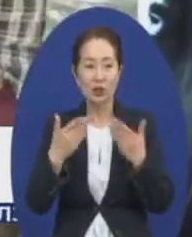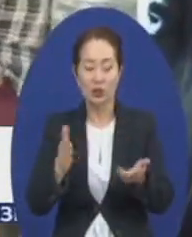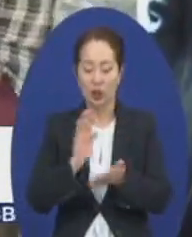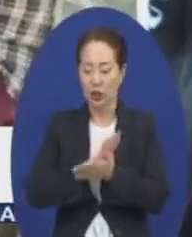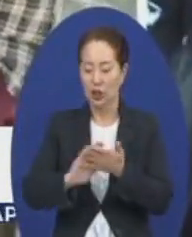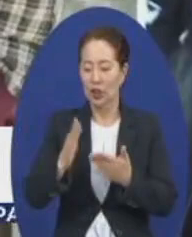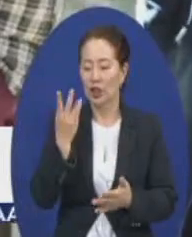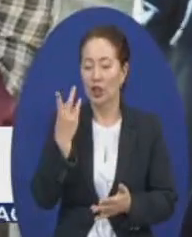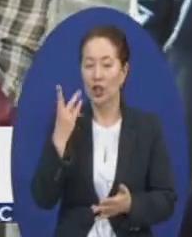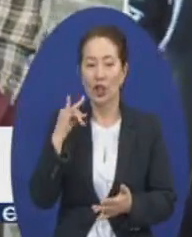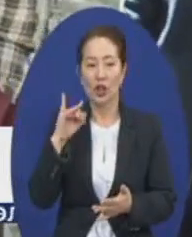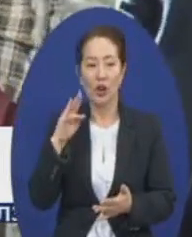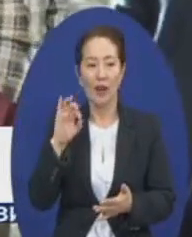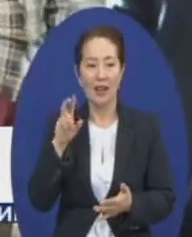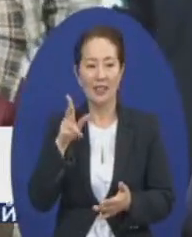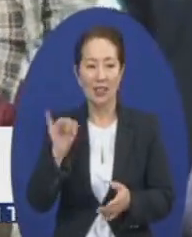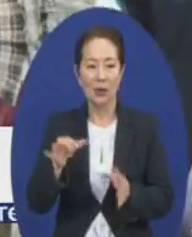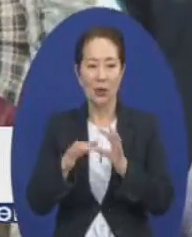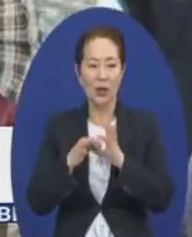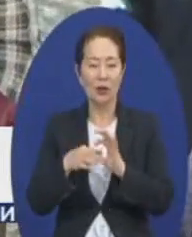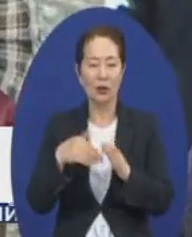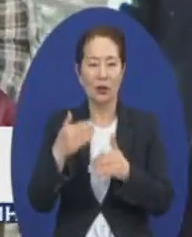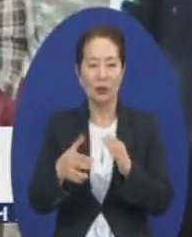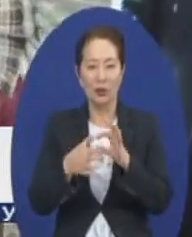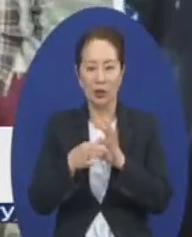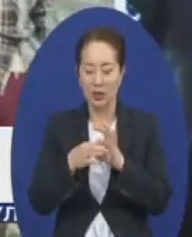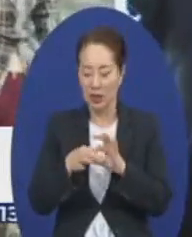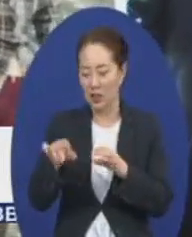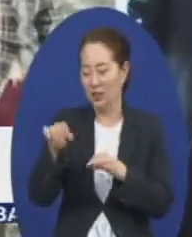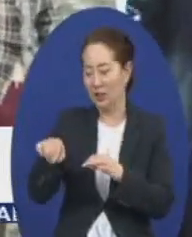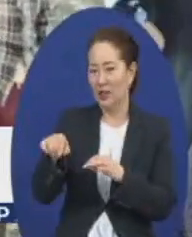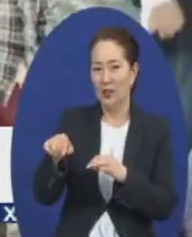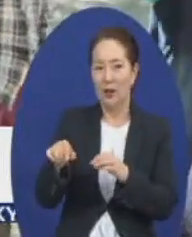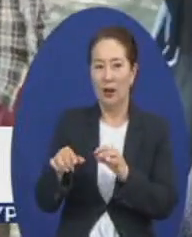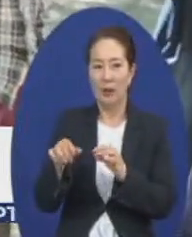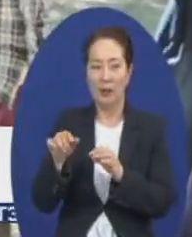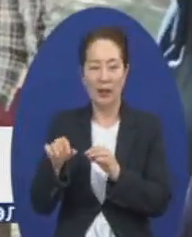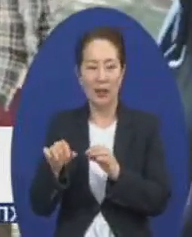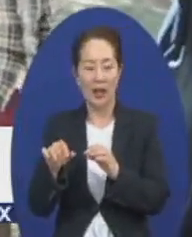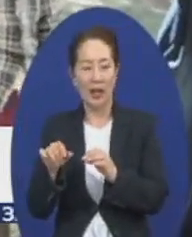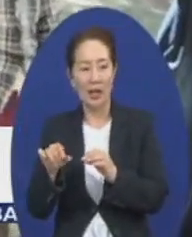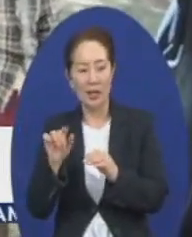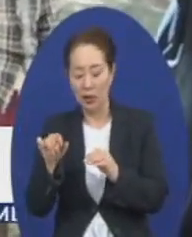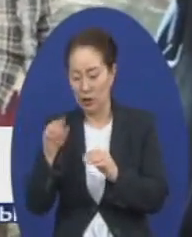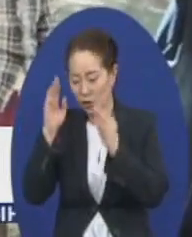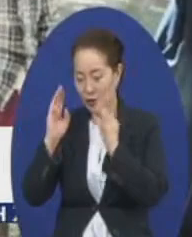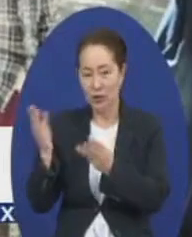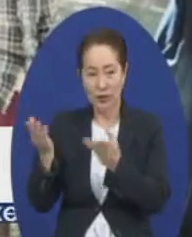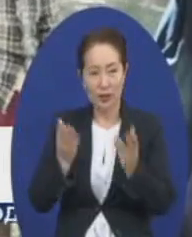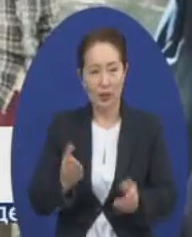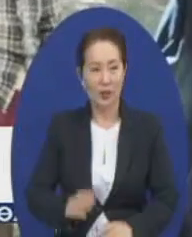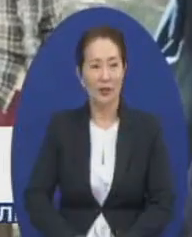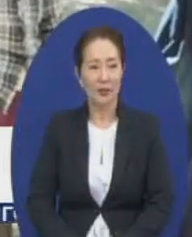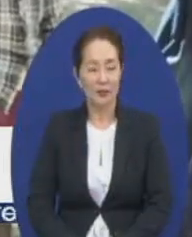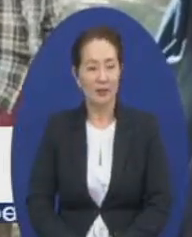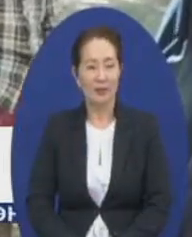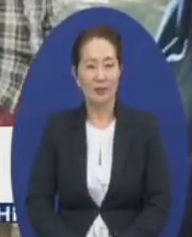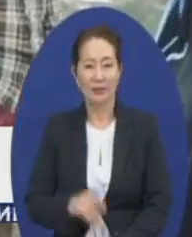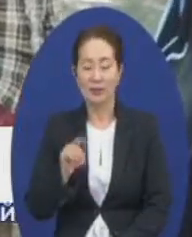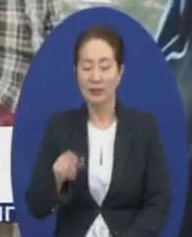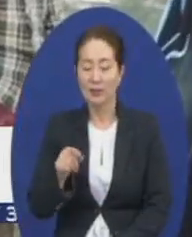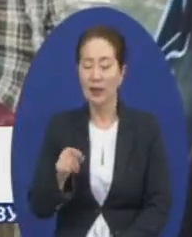одоо шинэ инновац технологи шингэсэн услагааны одоо сувг шууд толгойн байрлалыг одоо шийдвэрлэж өгөхөөр